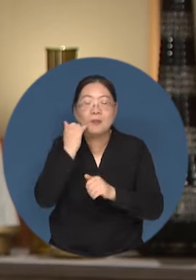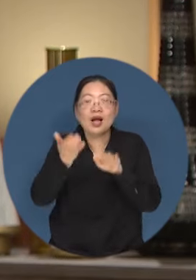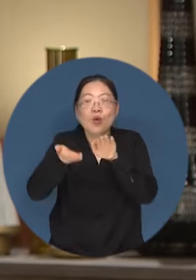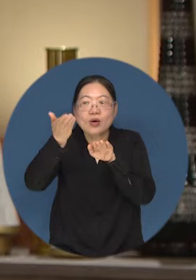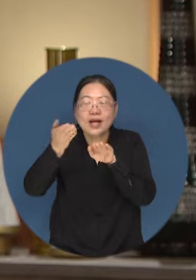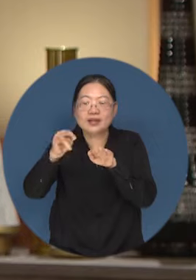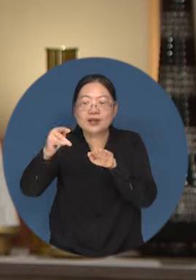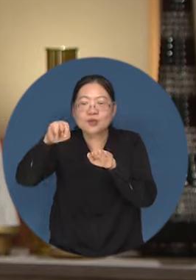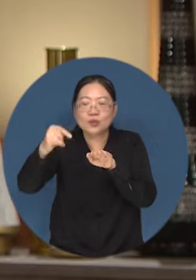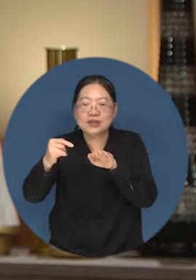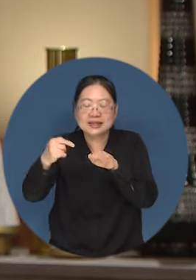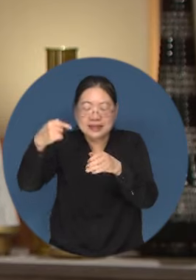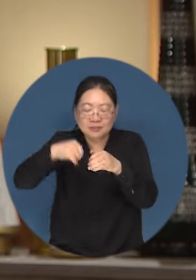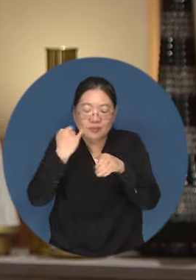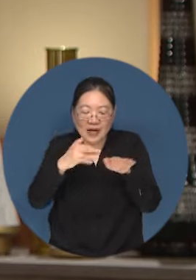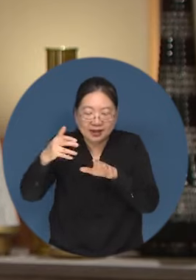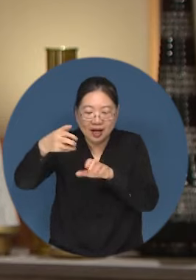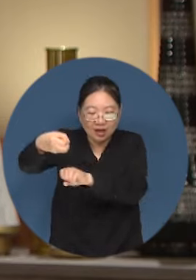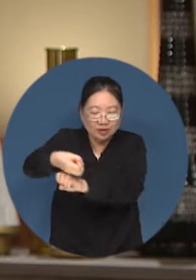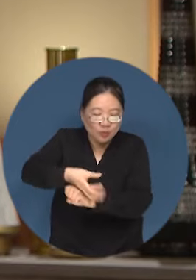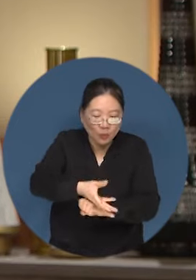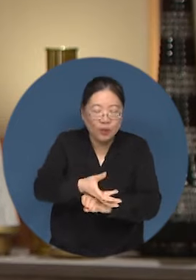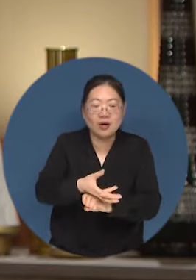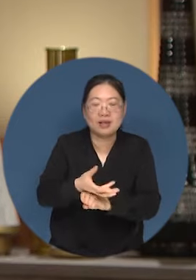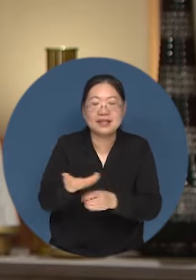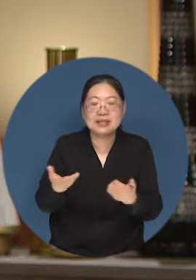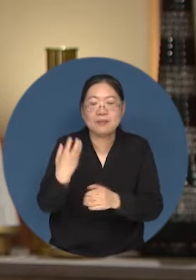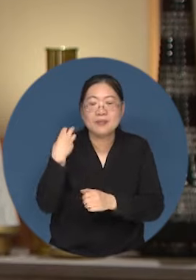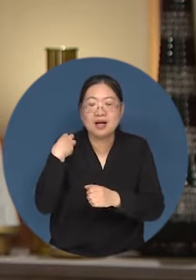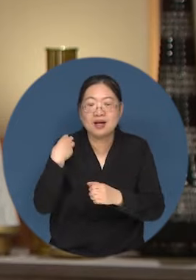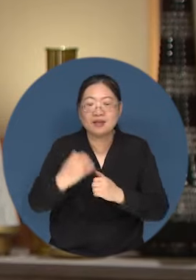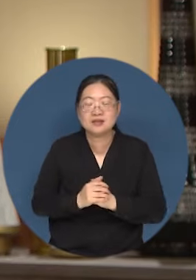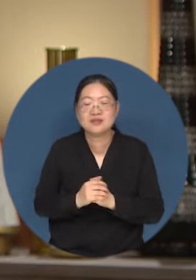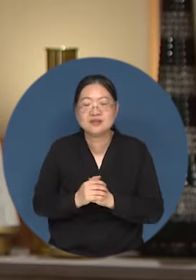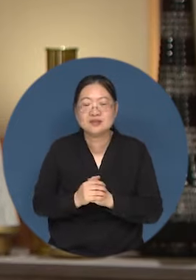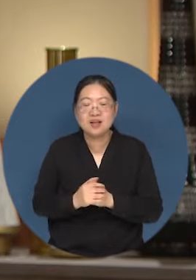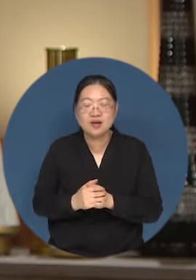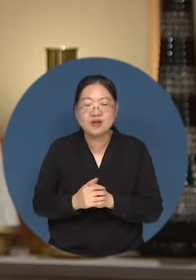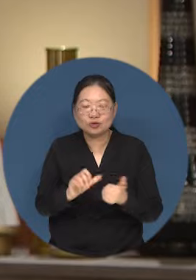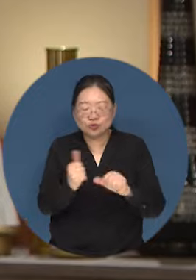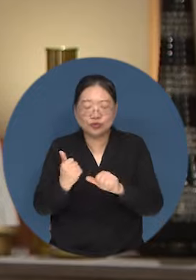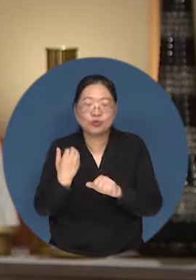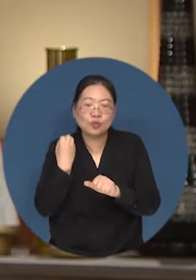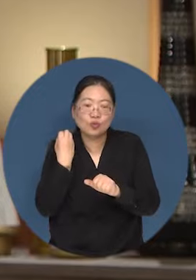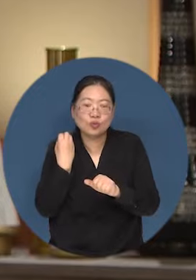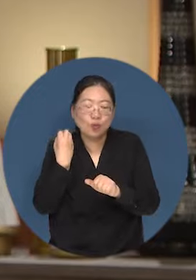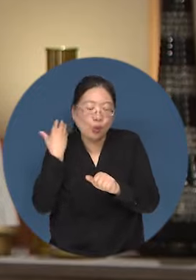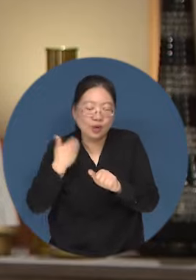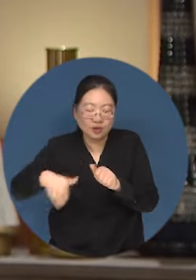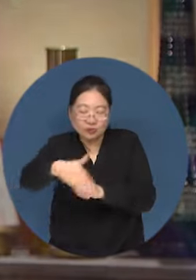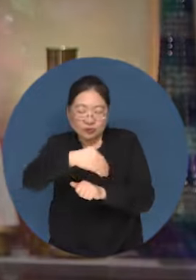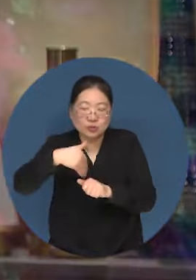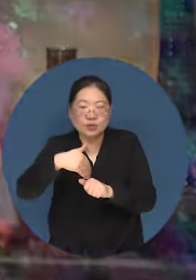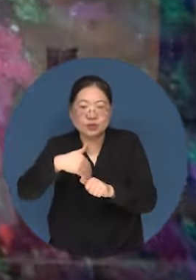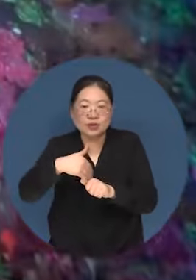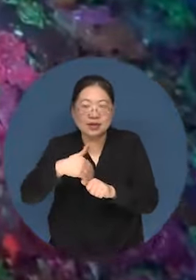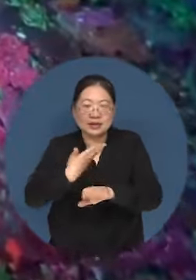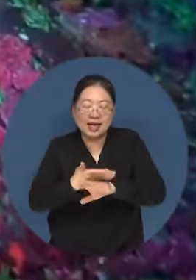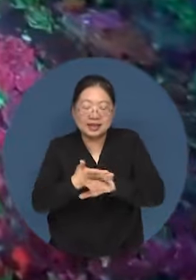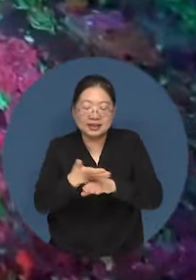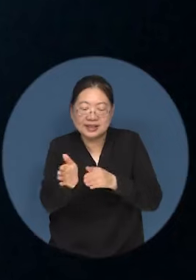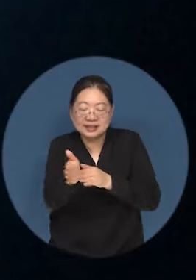역할을 하게 됩니다. 그러면 그 고래의 사체 주위로 하나의 작은 생태계가 구성 또 만들어져요. 그렇겠죠. 고래의 사체를